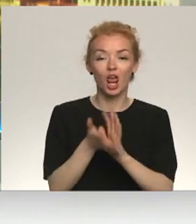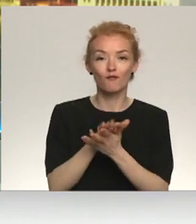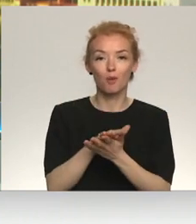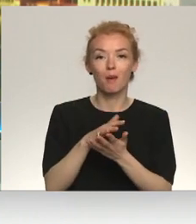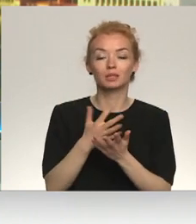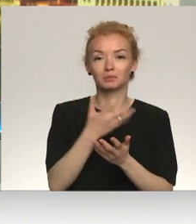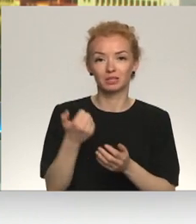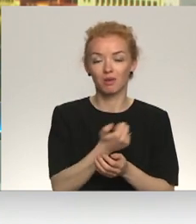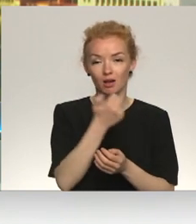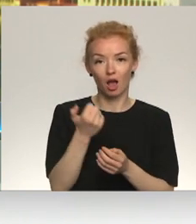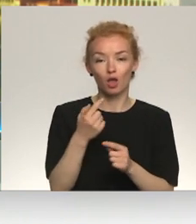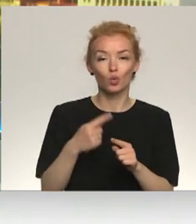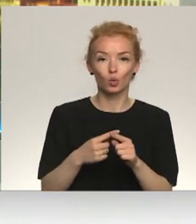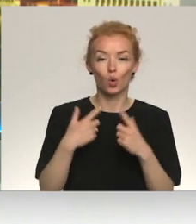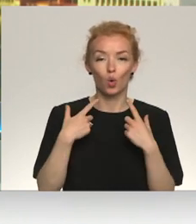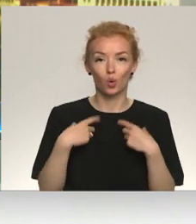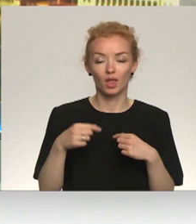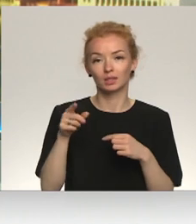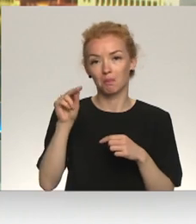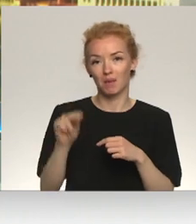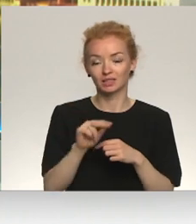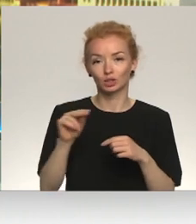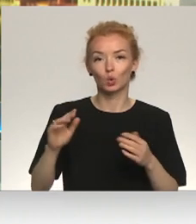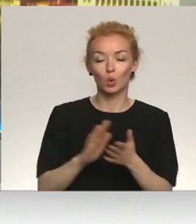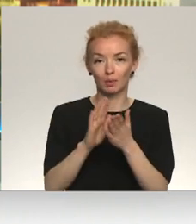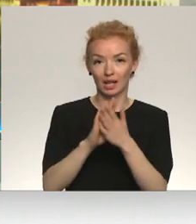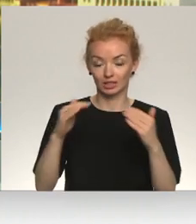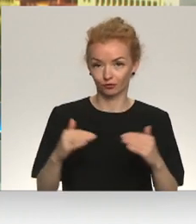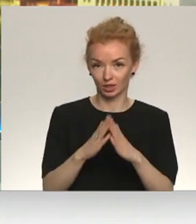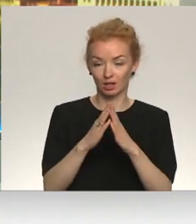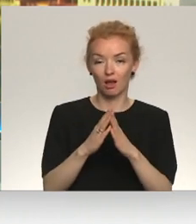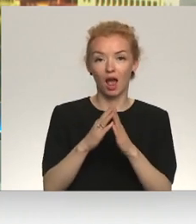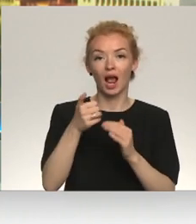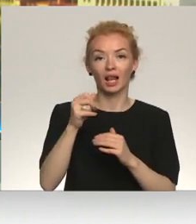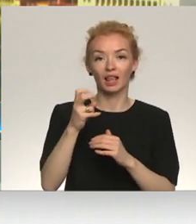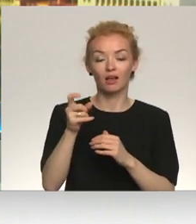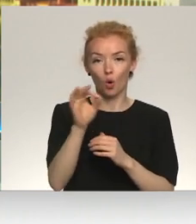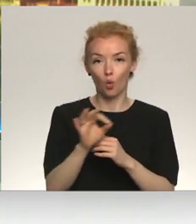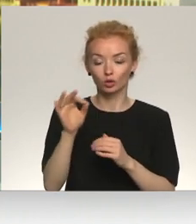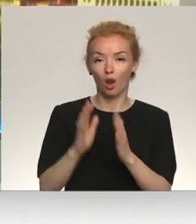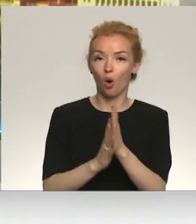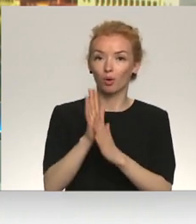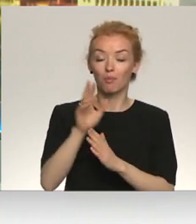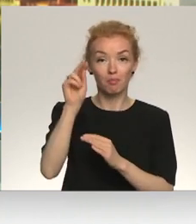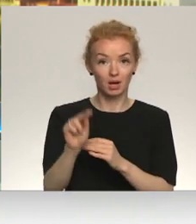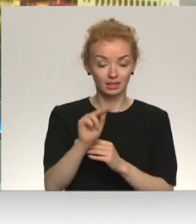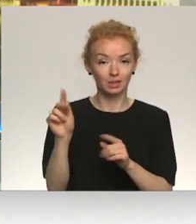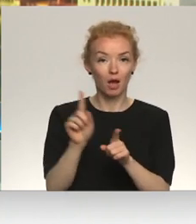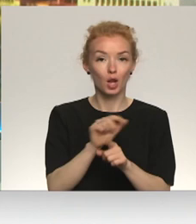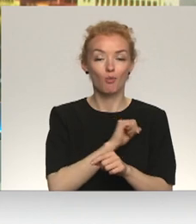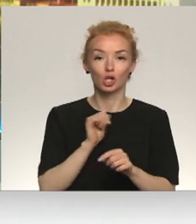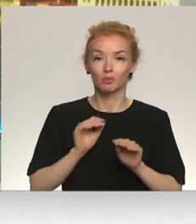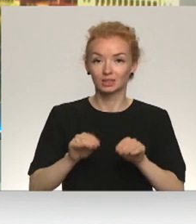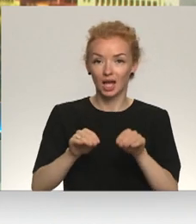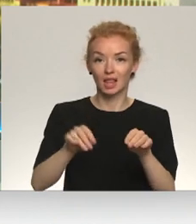un Latvijas evaņģēliska luteriskās baznīcas jubilejas svinībām. Glika ozola turpmāk augs ne tikai pie baznīcām, bet arī pašiem